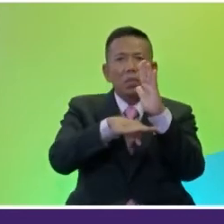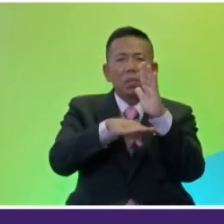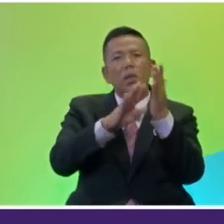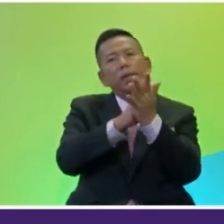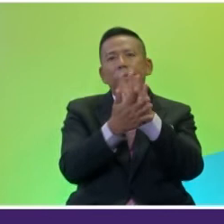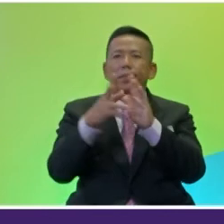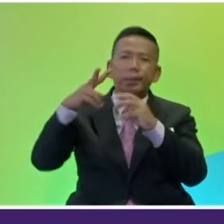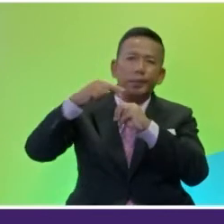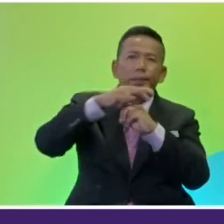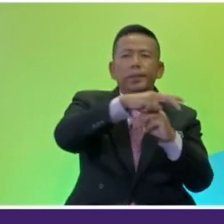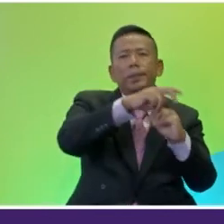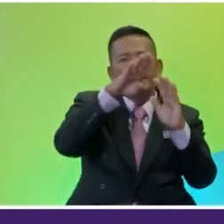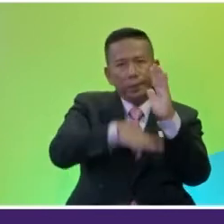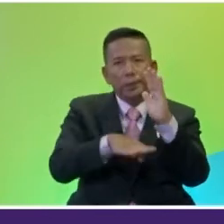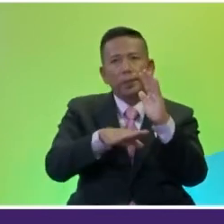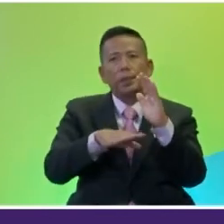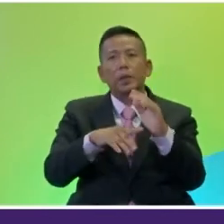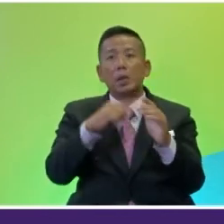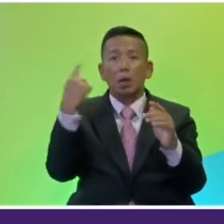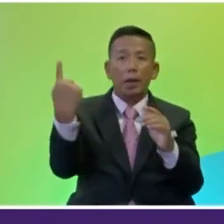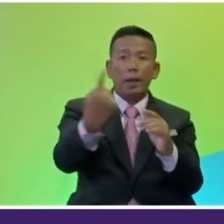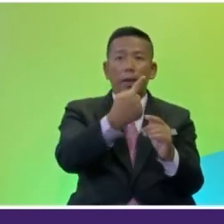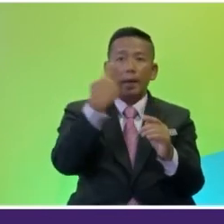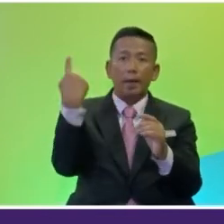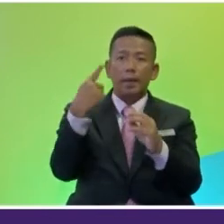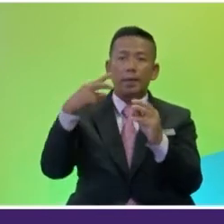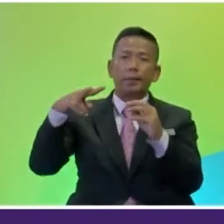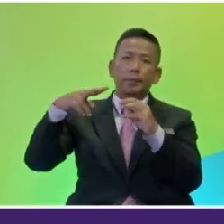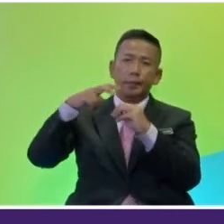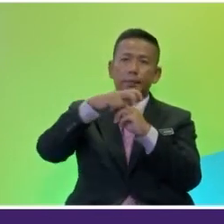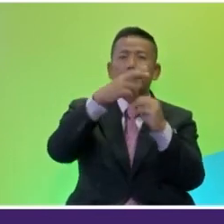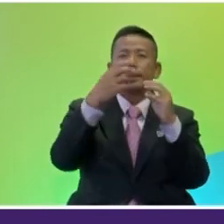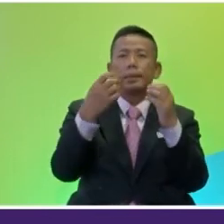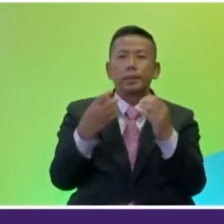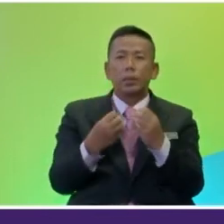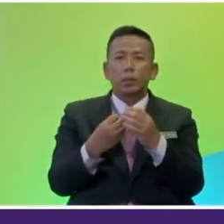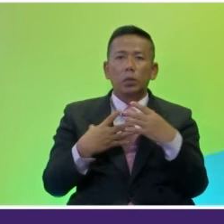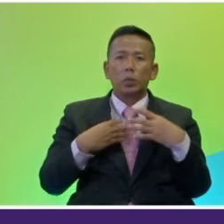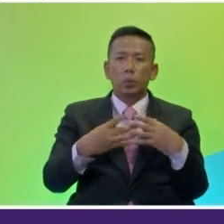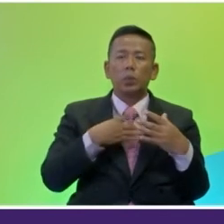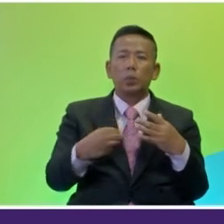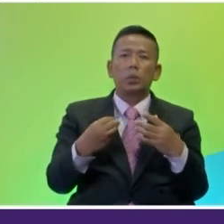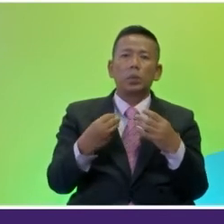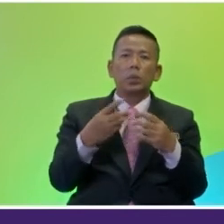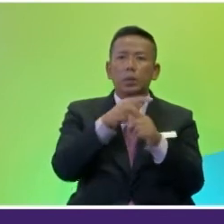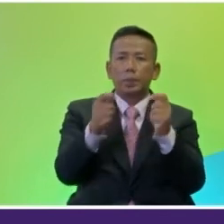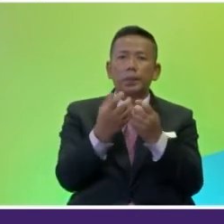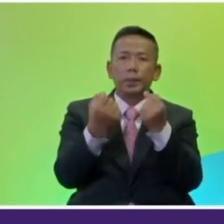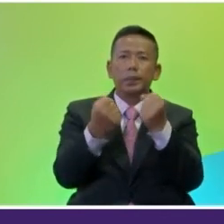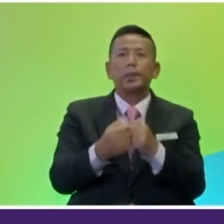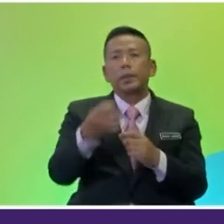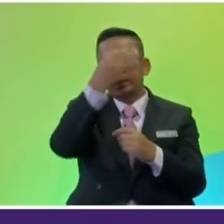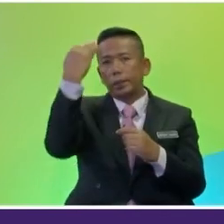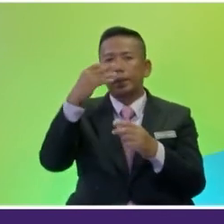yang lembab Oke mikroorganisme suka mimpi seterusnya yang kedua yaitu